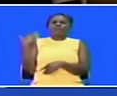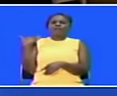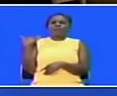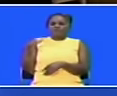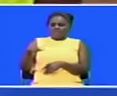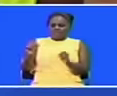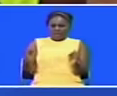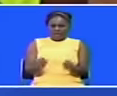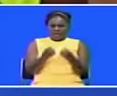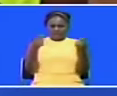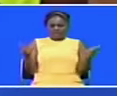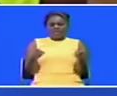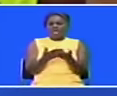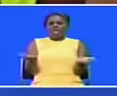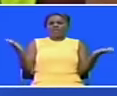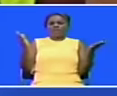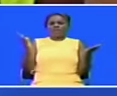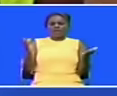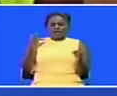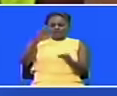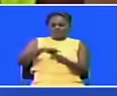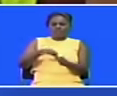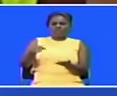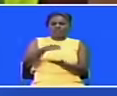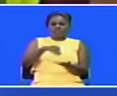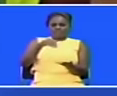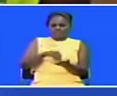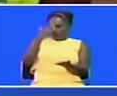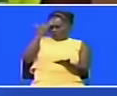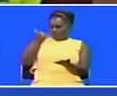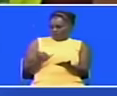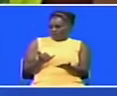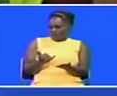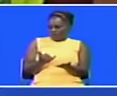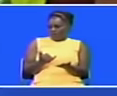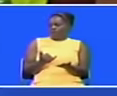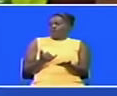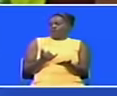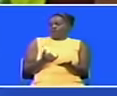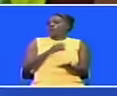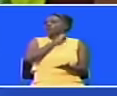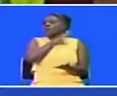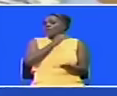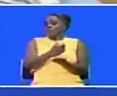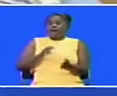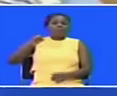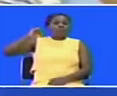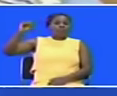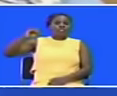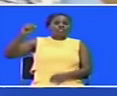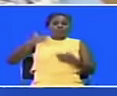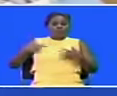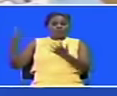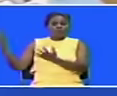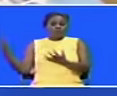hiyo ingefanyika kokote katika vituo vya kupiga kura. Hili linajiri huku kukiibuka madai kwamba baadhi ya wanasiasa wanasafirisha